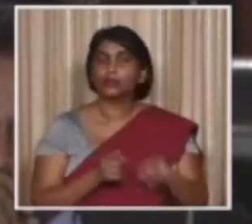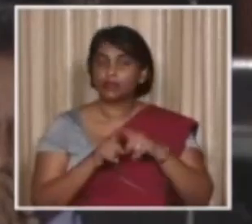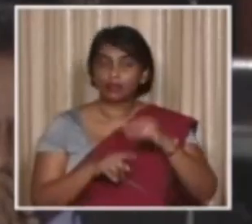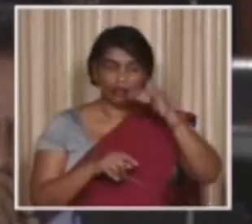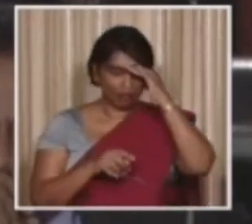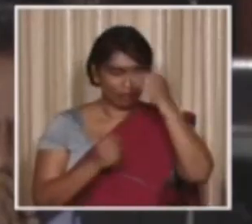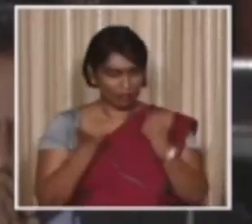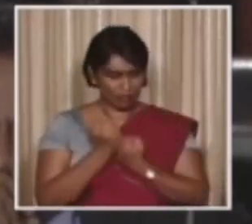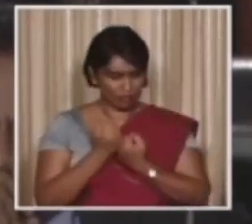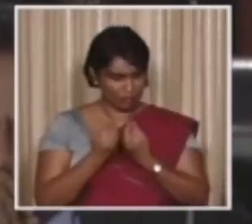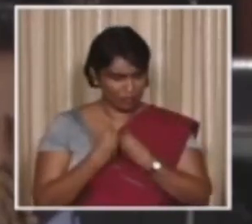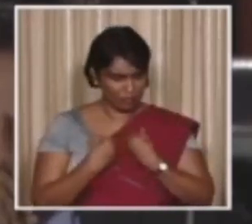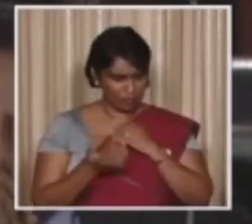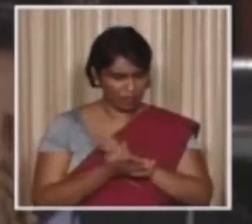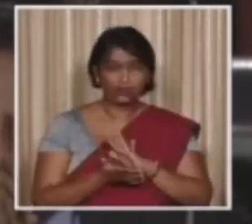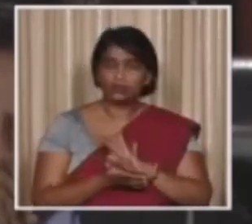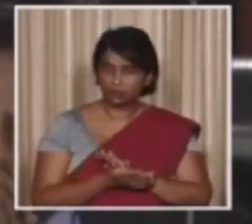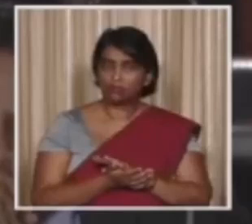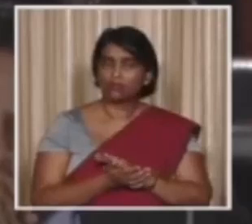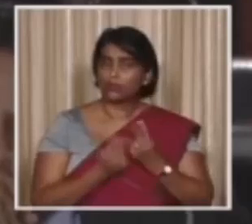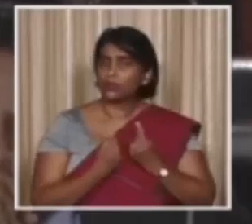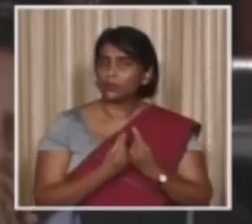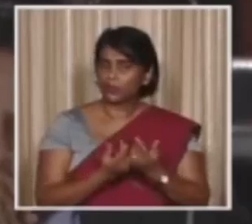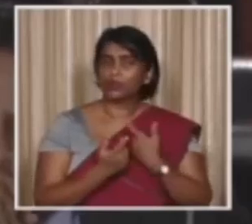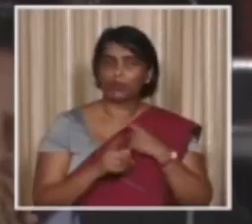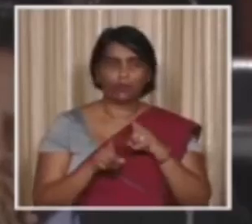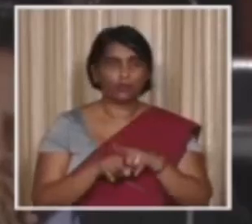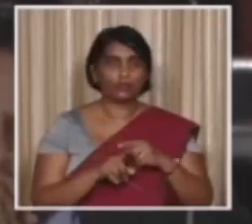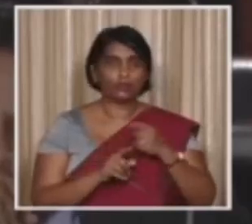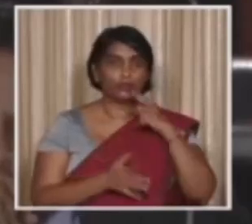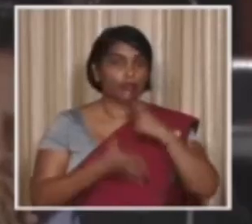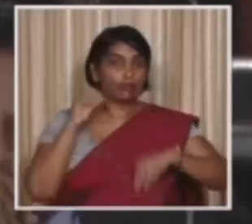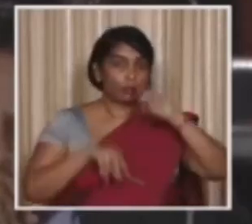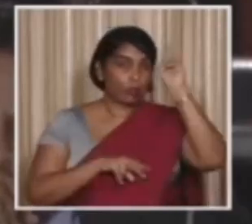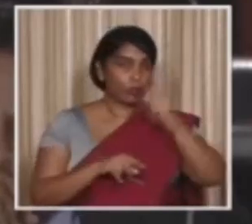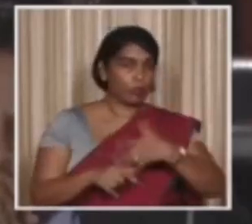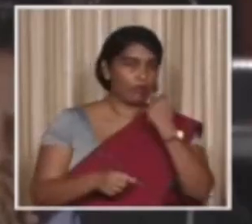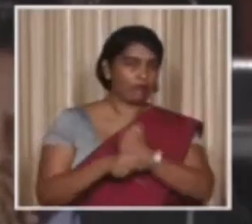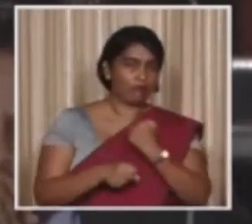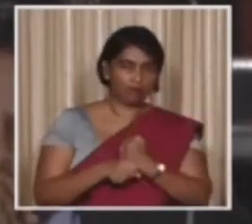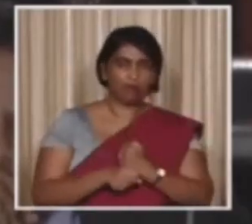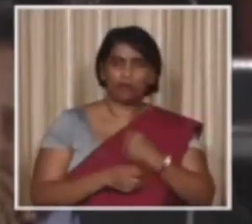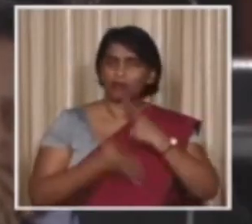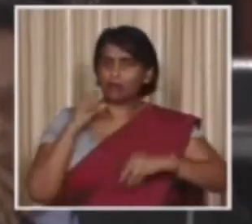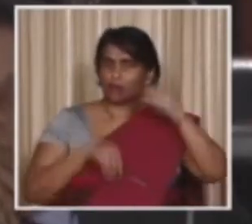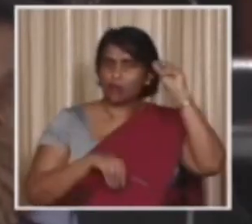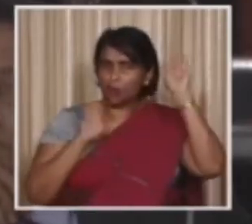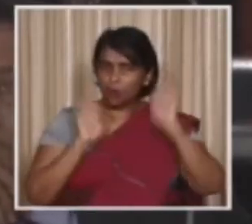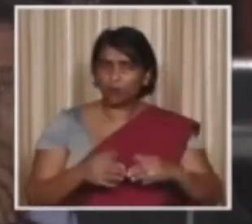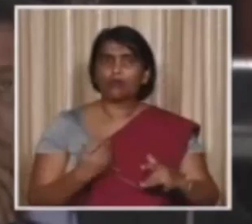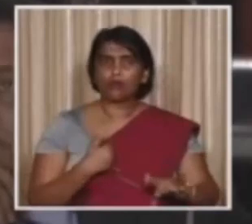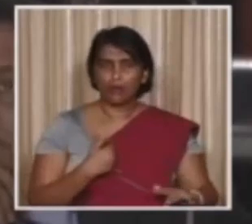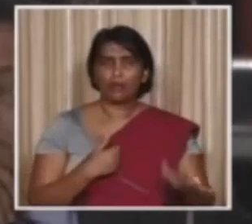නායකත්වය ලබා දීම සම්බන්ධ අපි සතුරු වෙනවා. ඉතාමත් කඩිනමින් සමහර වෙලාවට කිව්ව ජනවරමක් නැති ආණ්ඩුවක් කියලා. ඒක ජනවරමක් නැත්තම් කොහොමද මම